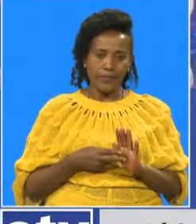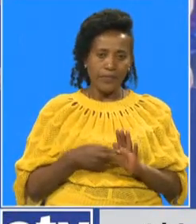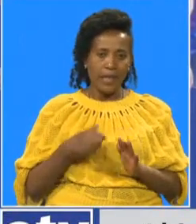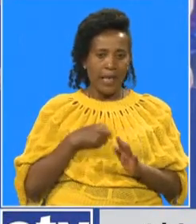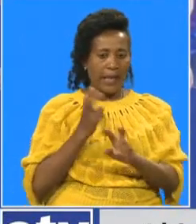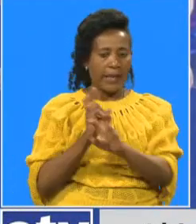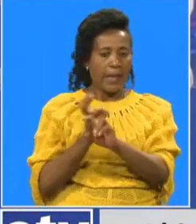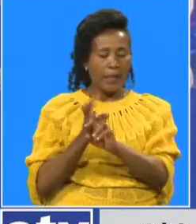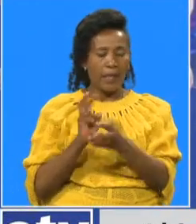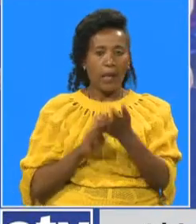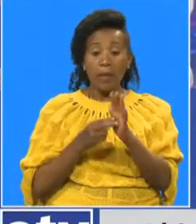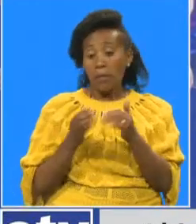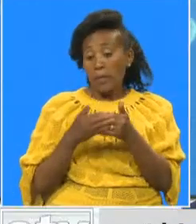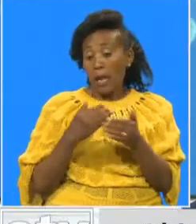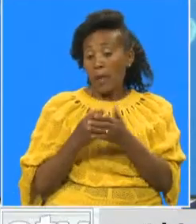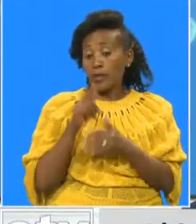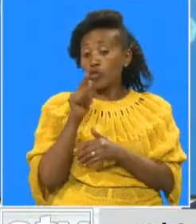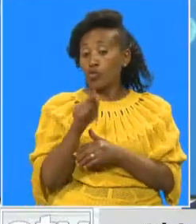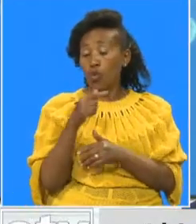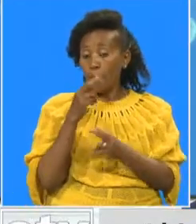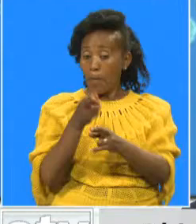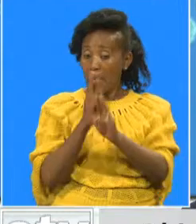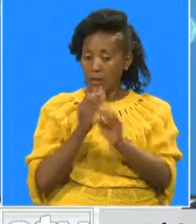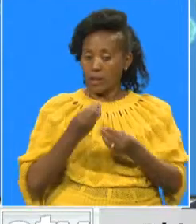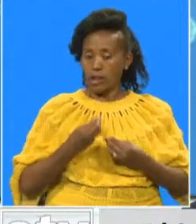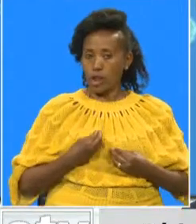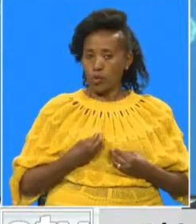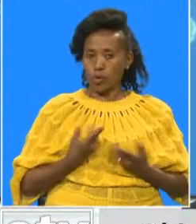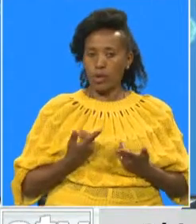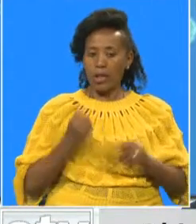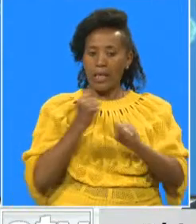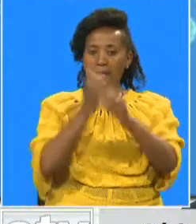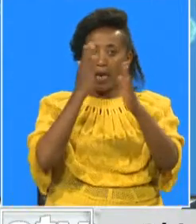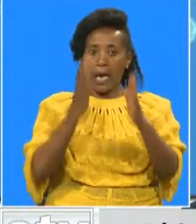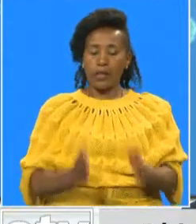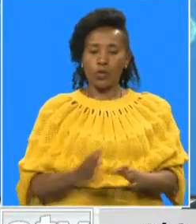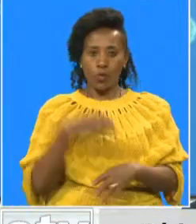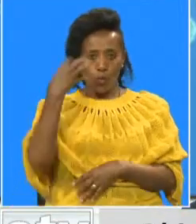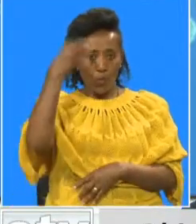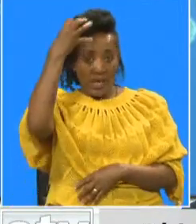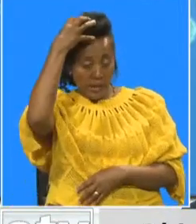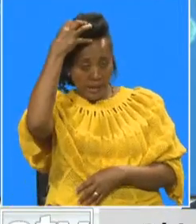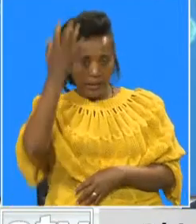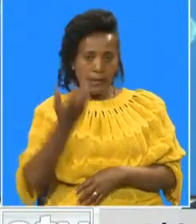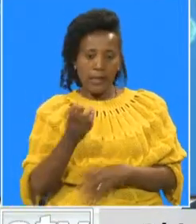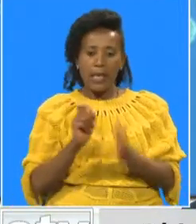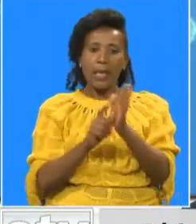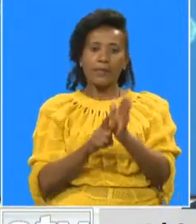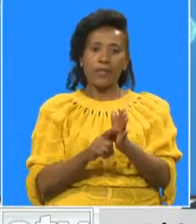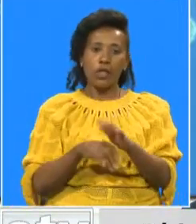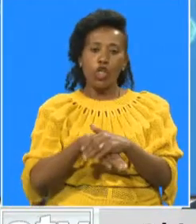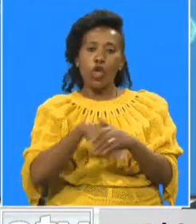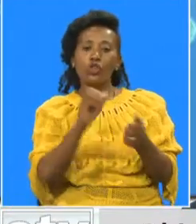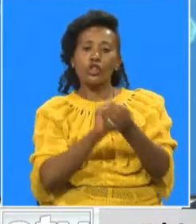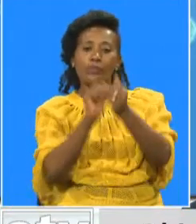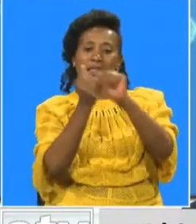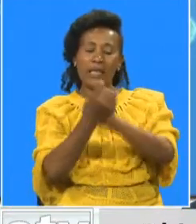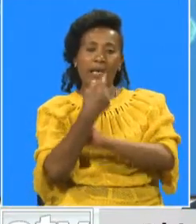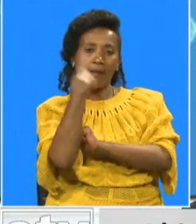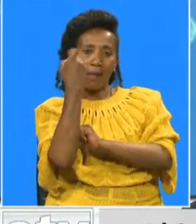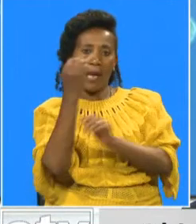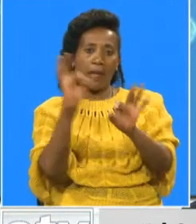ለኔ ከብደኛል ማለት እንደው ምናልባት ግን ያወርሶም እንዲመልሱልኝ ለሰራተኞች መንግስት ለምሳሌ ውጭ ምንዛሬ ጥያቄ